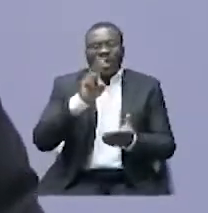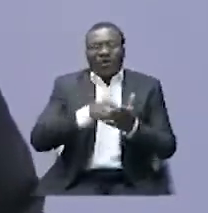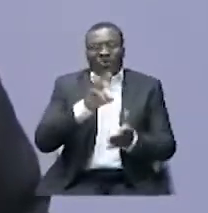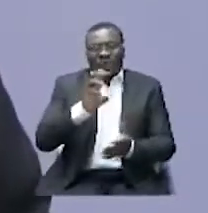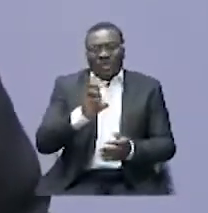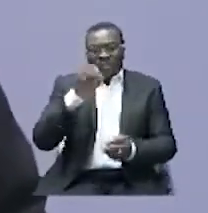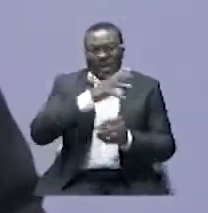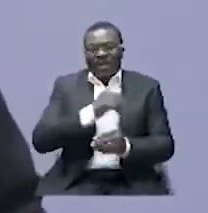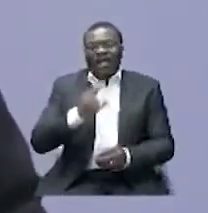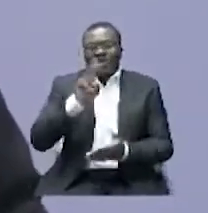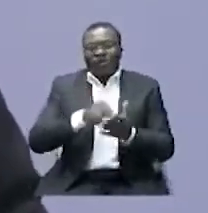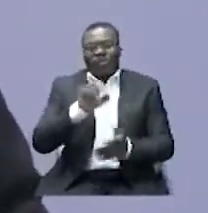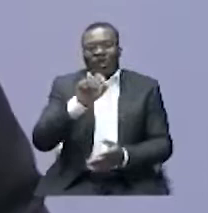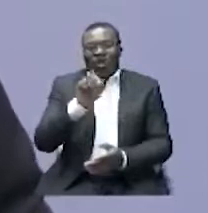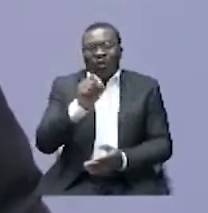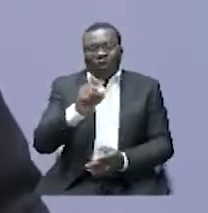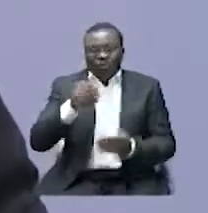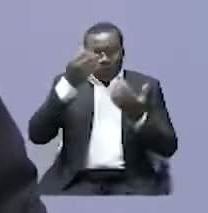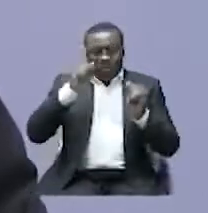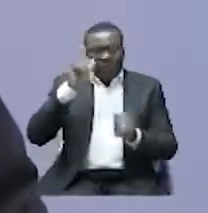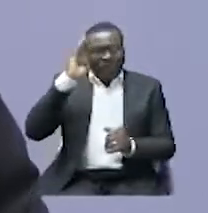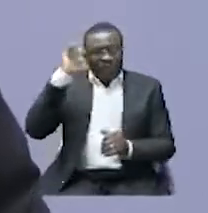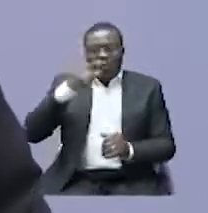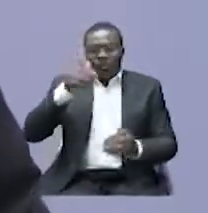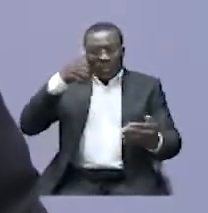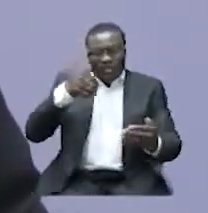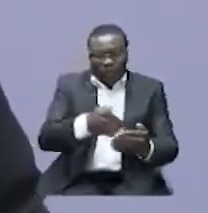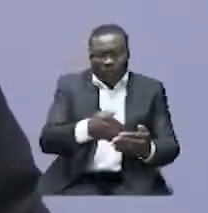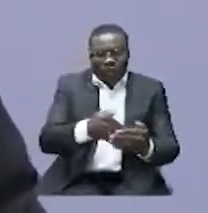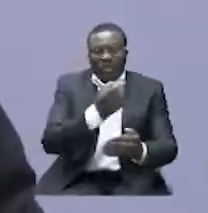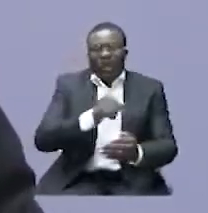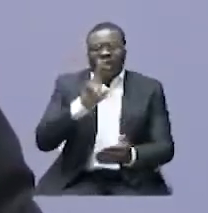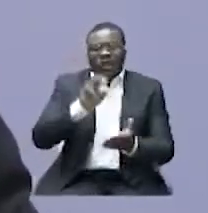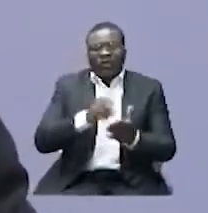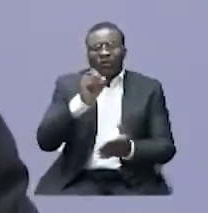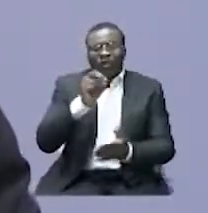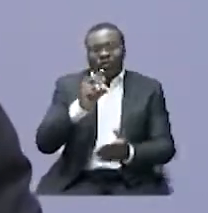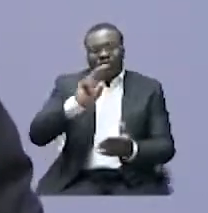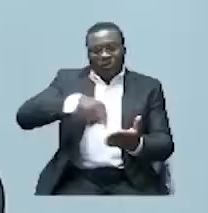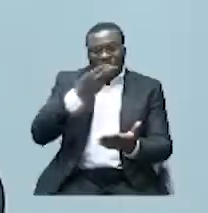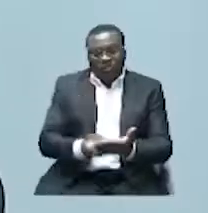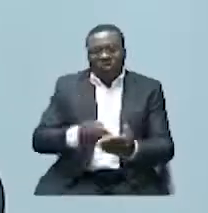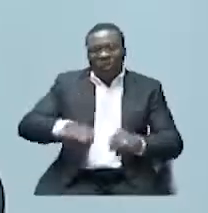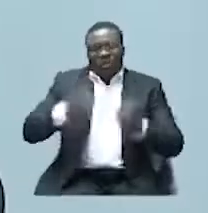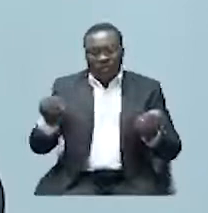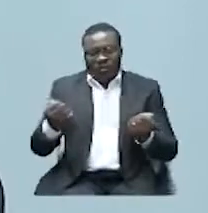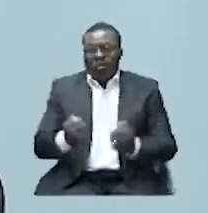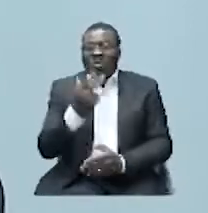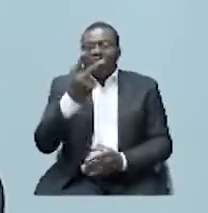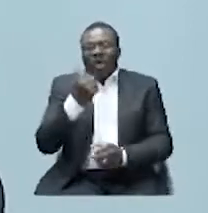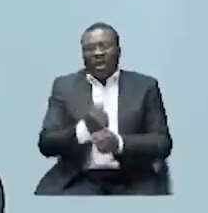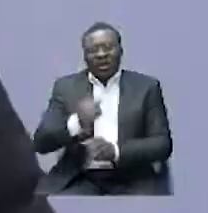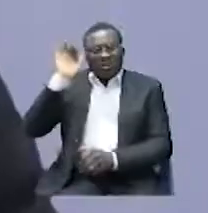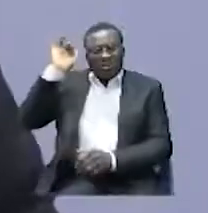et en 2011 au président Boni Yayi, dont vous étiez proche. Puis en 2012, vous êtes tombé en disgrâce. 3 ans d'exil